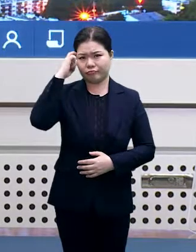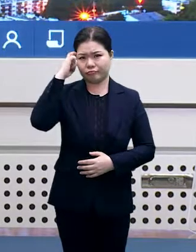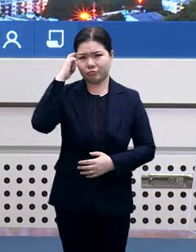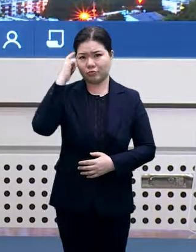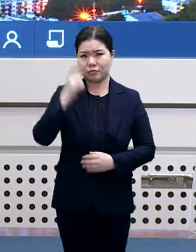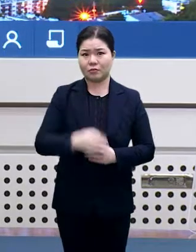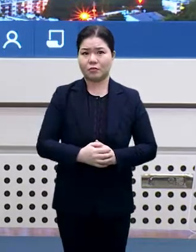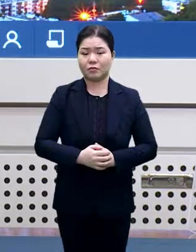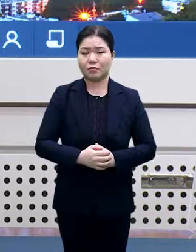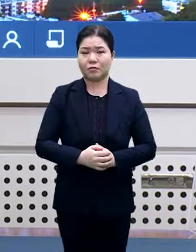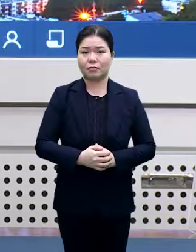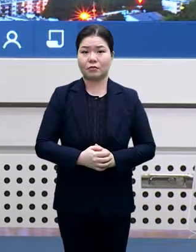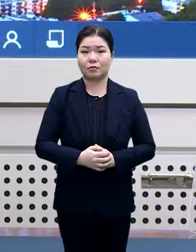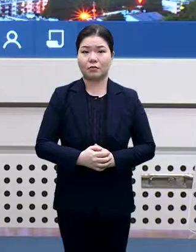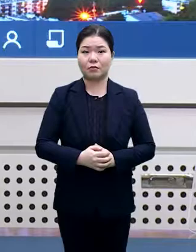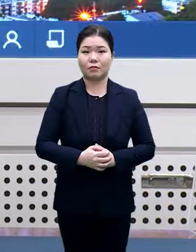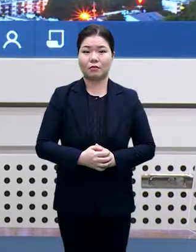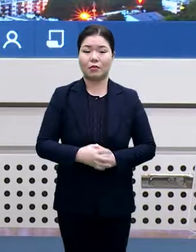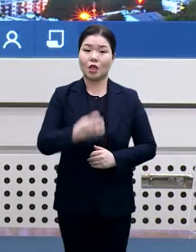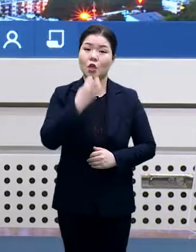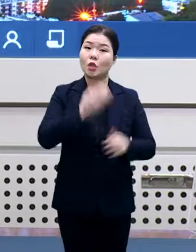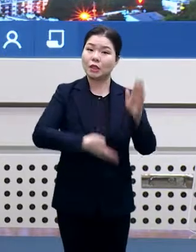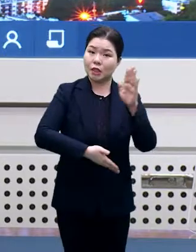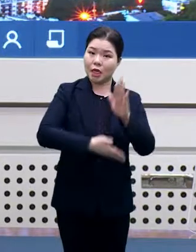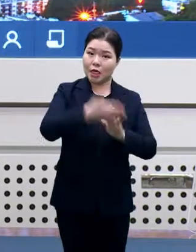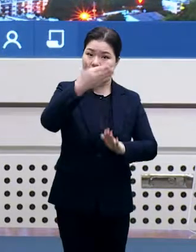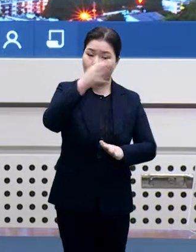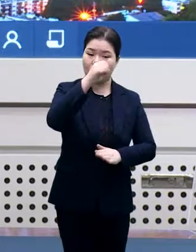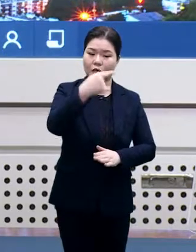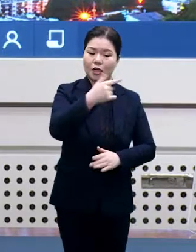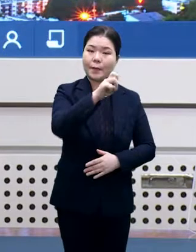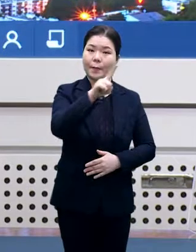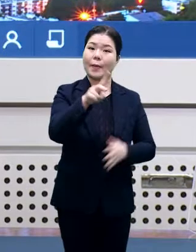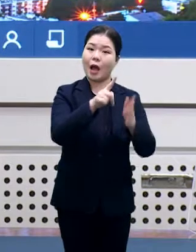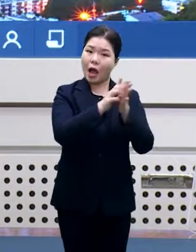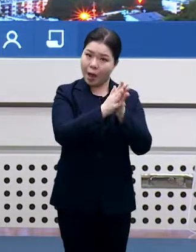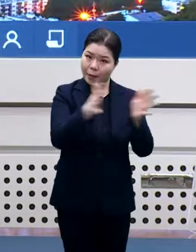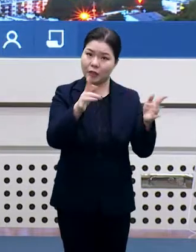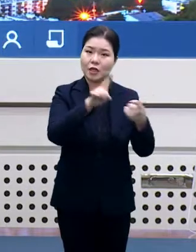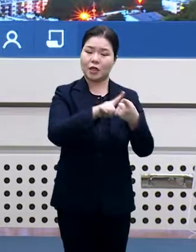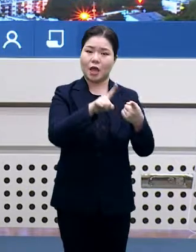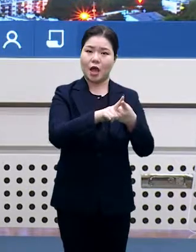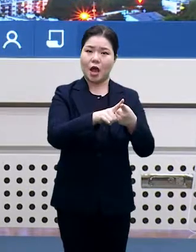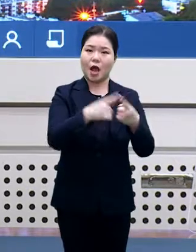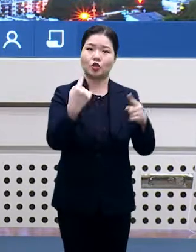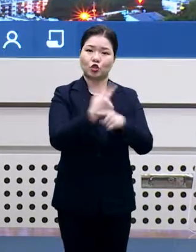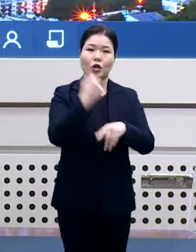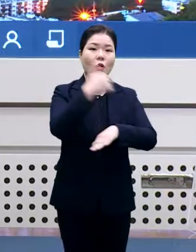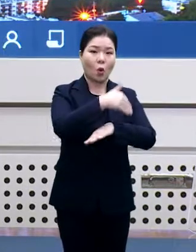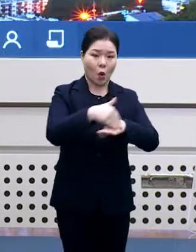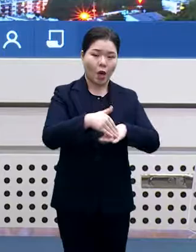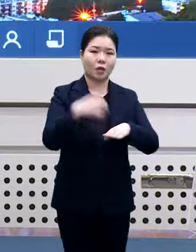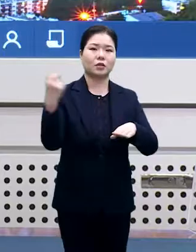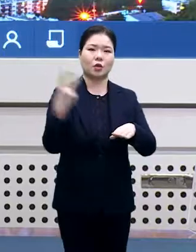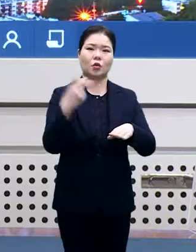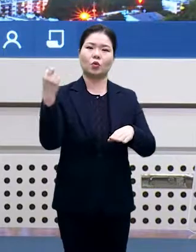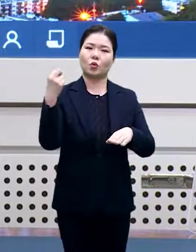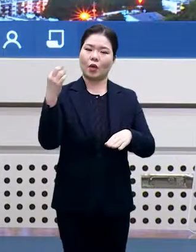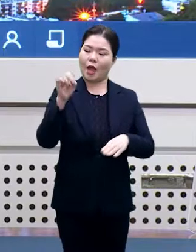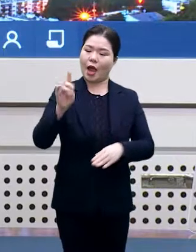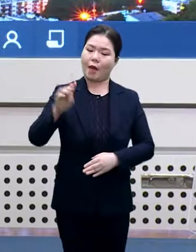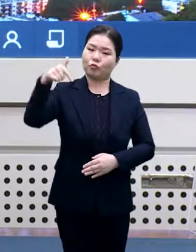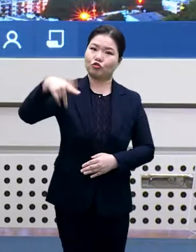안 된다고 저는 생각합니다. 서울시에서 음마 아파트에 대한 정비 계획과 그리고